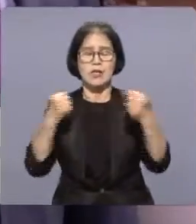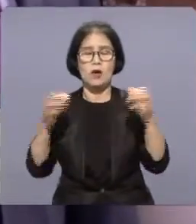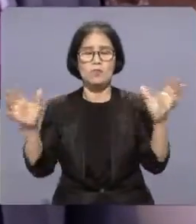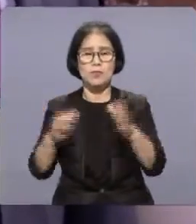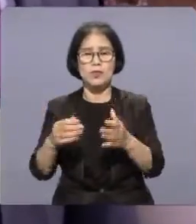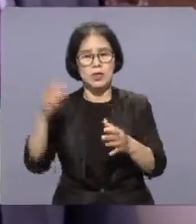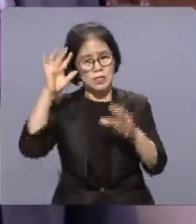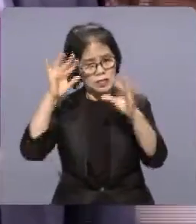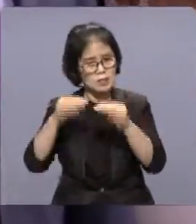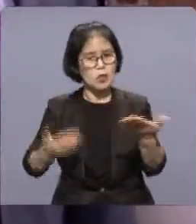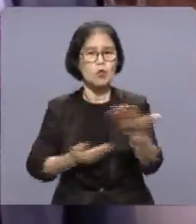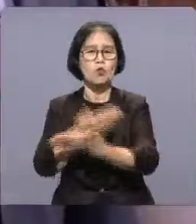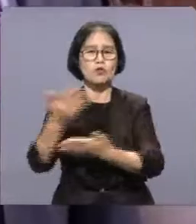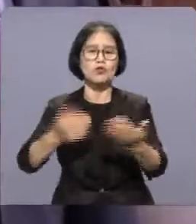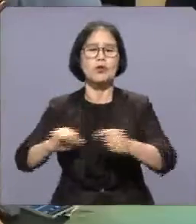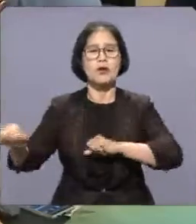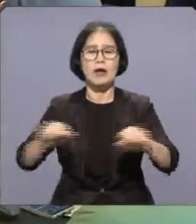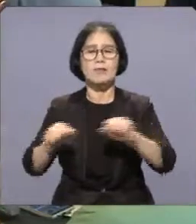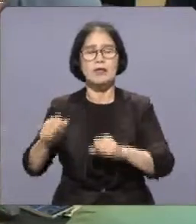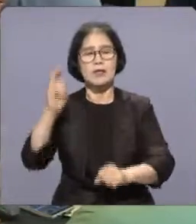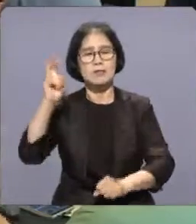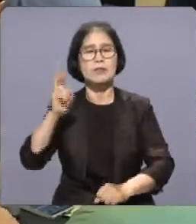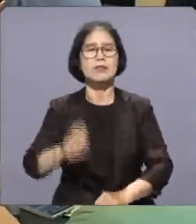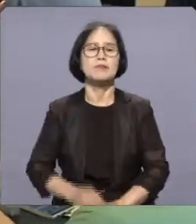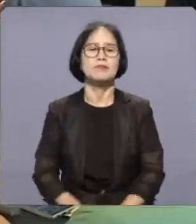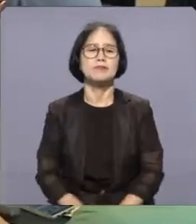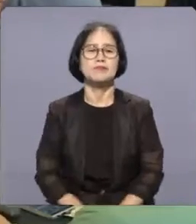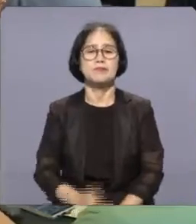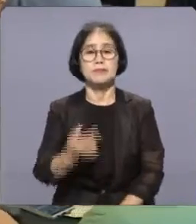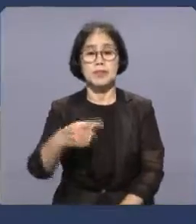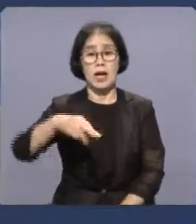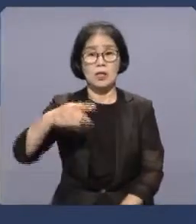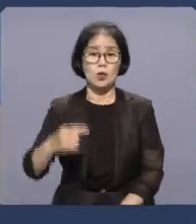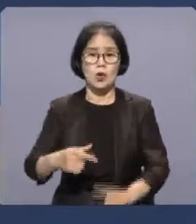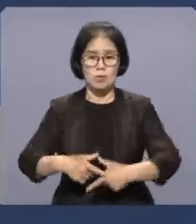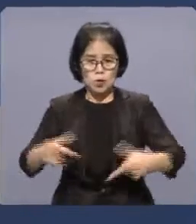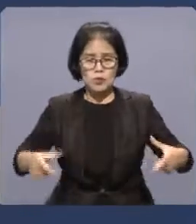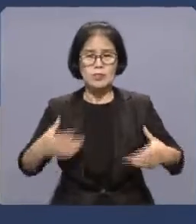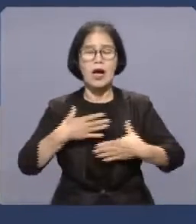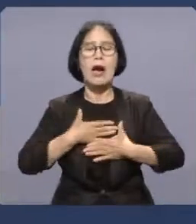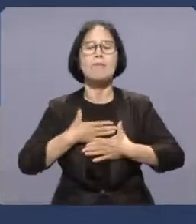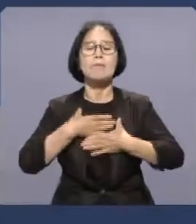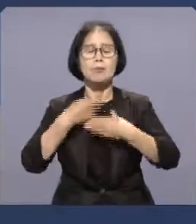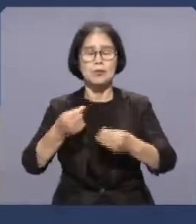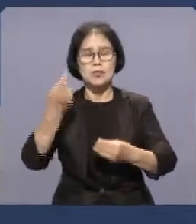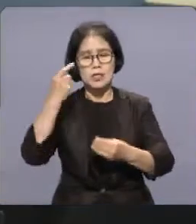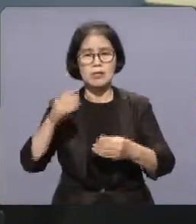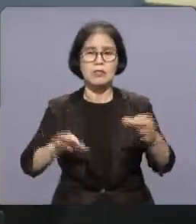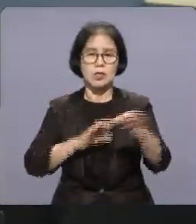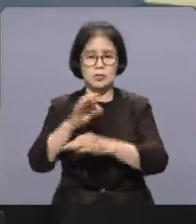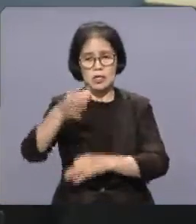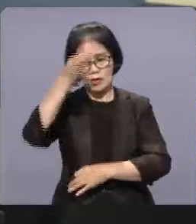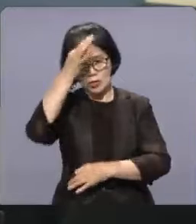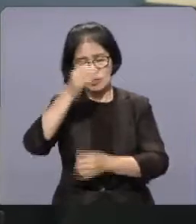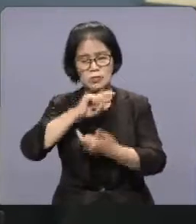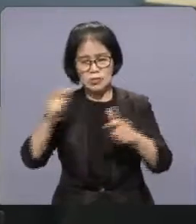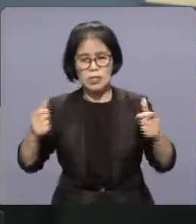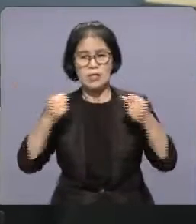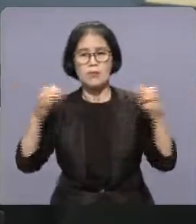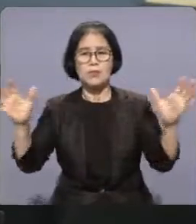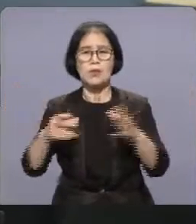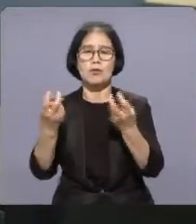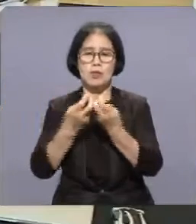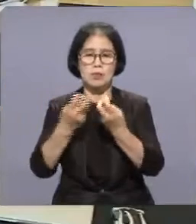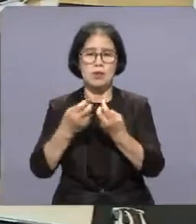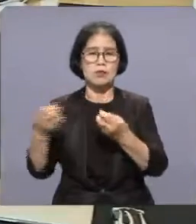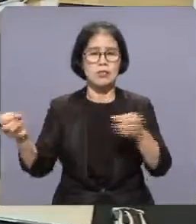공유가 활발할 걸로 전망됩니다. 나토와는 포괄적 안보 차원에서 경제와 기술 등에서 협력 방안이